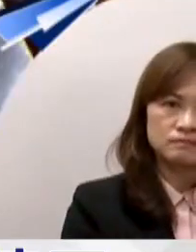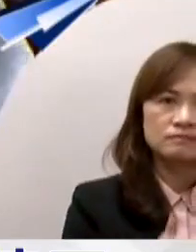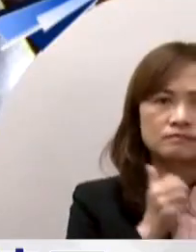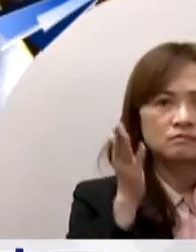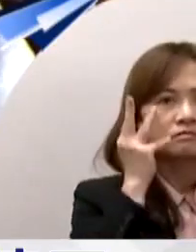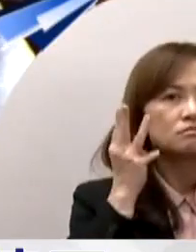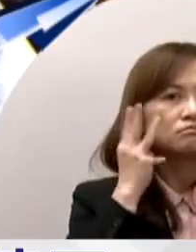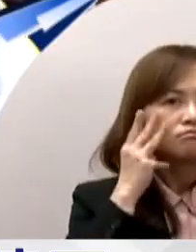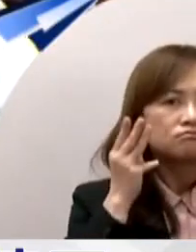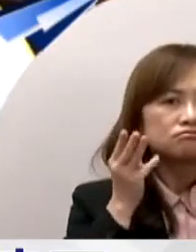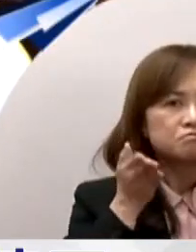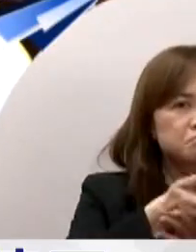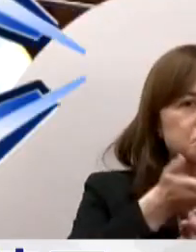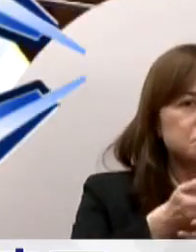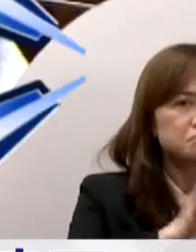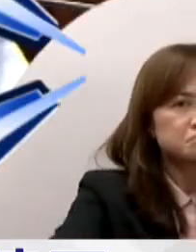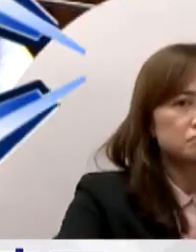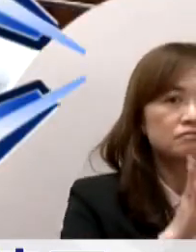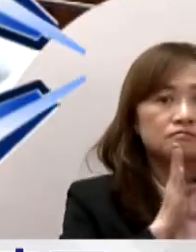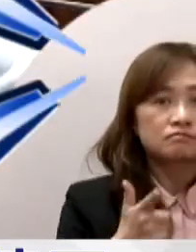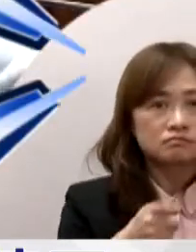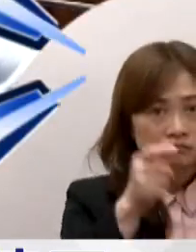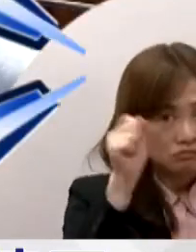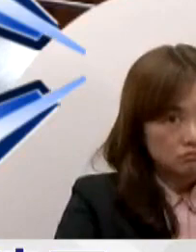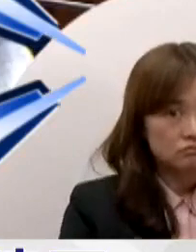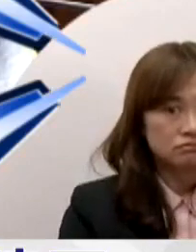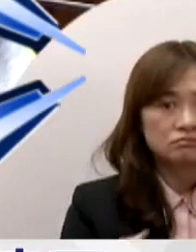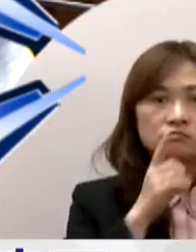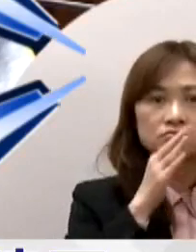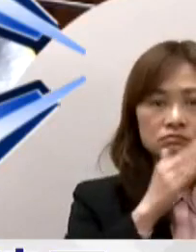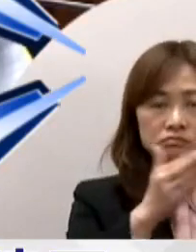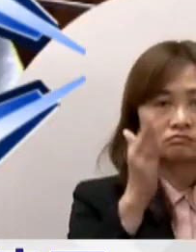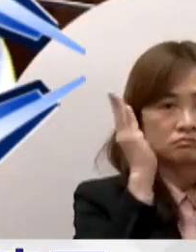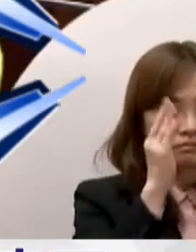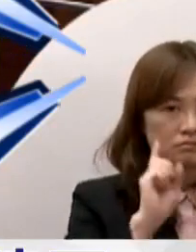治千面人，你同意吗？他们说台中市政府下毒啊。